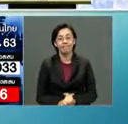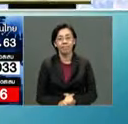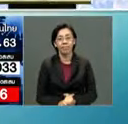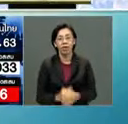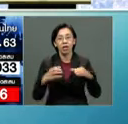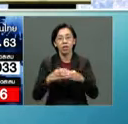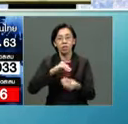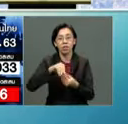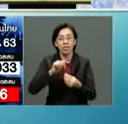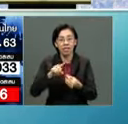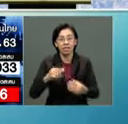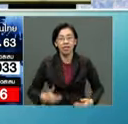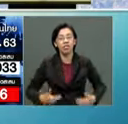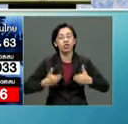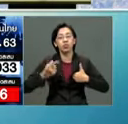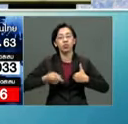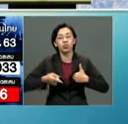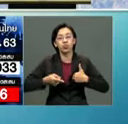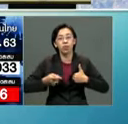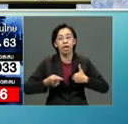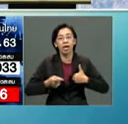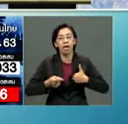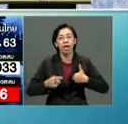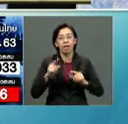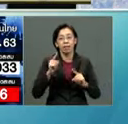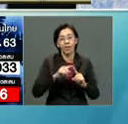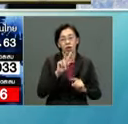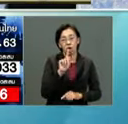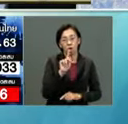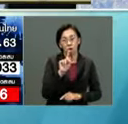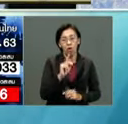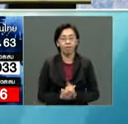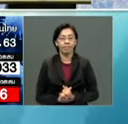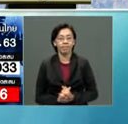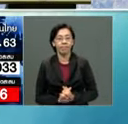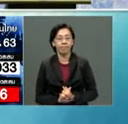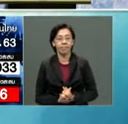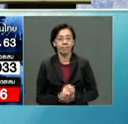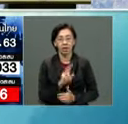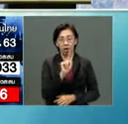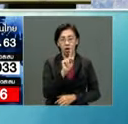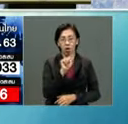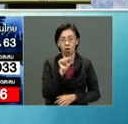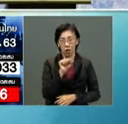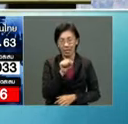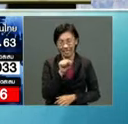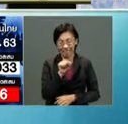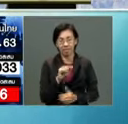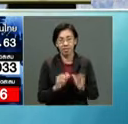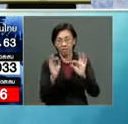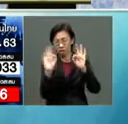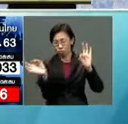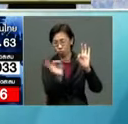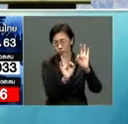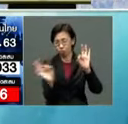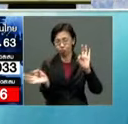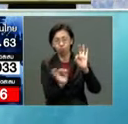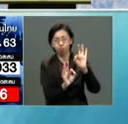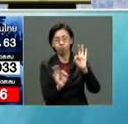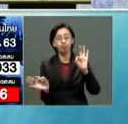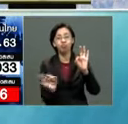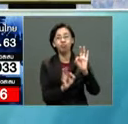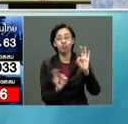และการดำเนินชีวิตในหมวดข้อขอนะครับเพราะฉะนั้นสิ่งที่ได้กล่าวมาตรงนี้นะครับยังไม่ได้